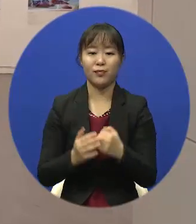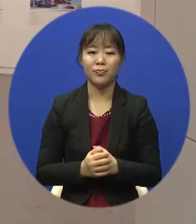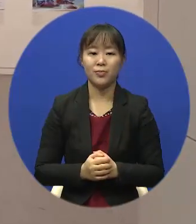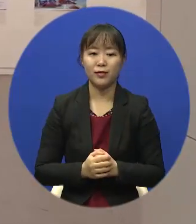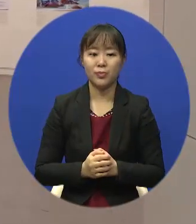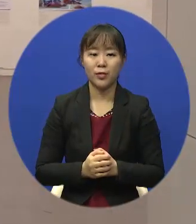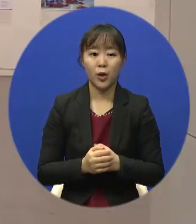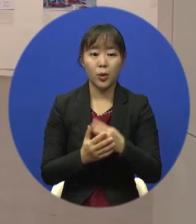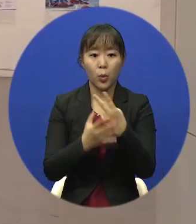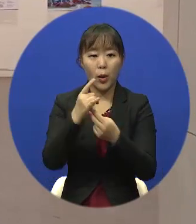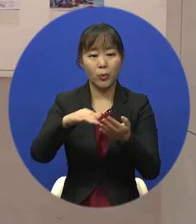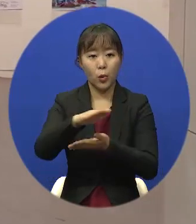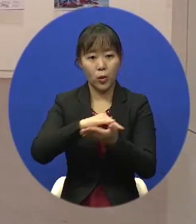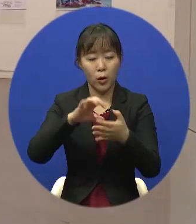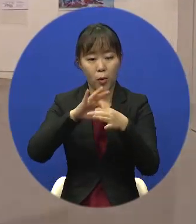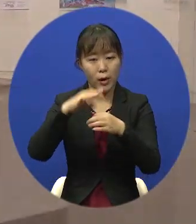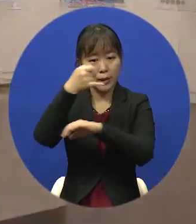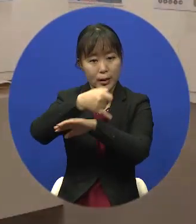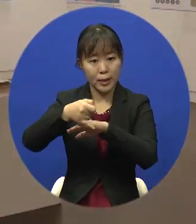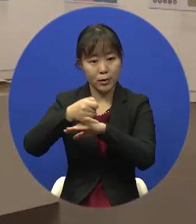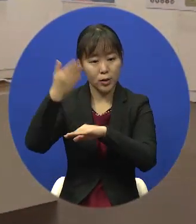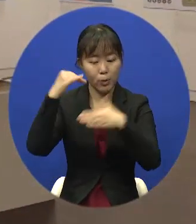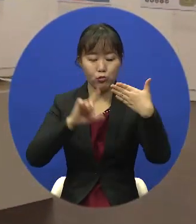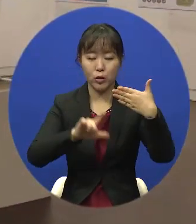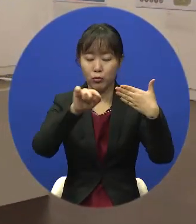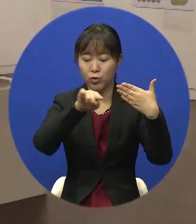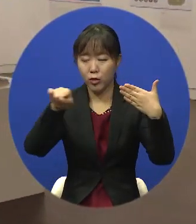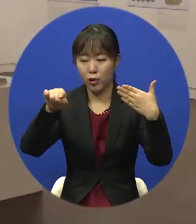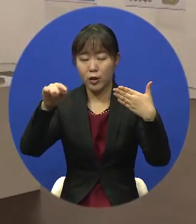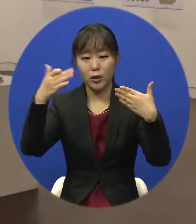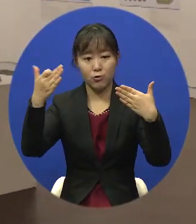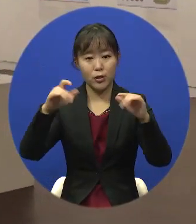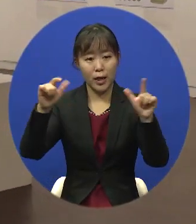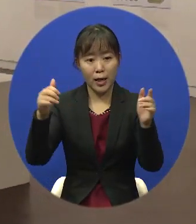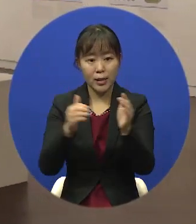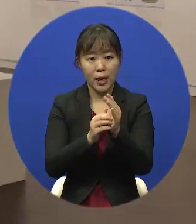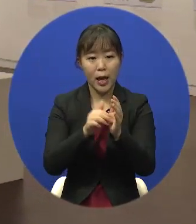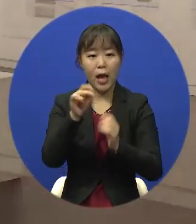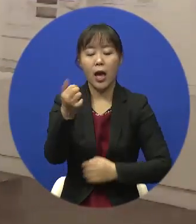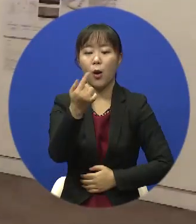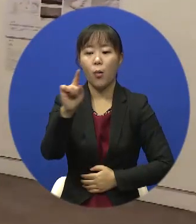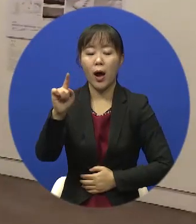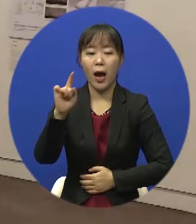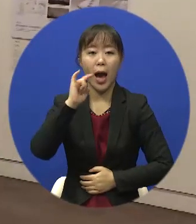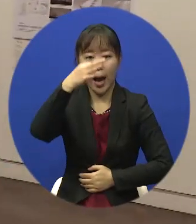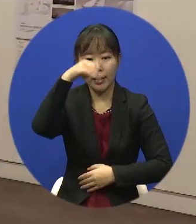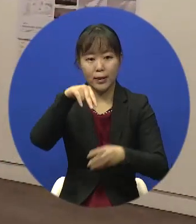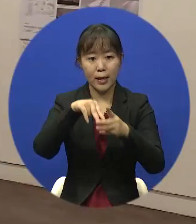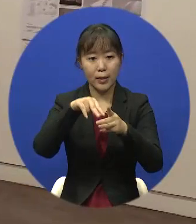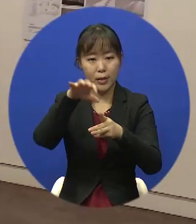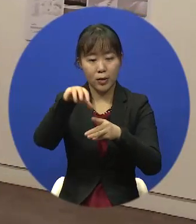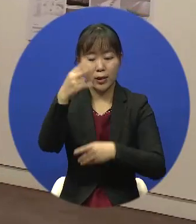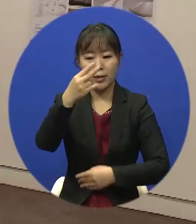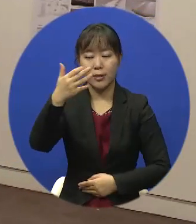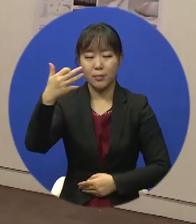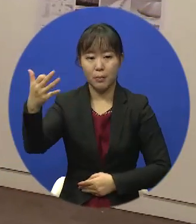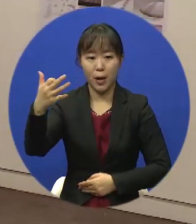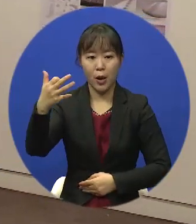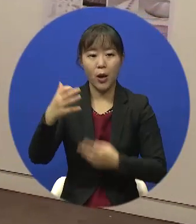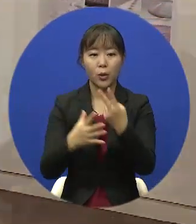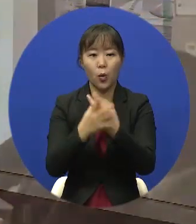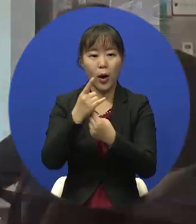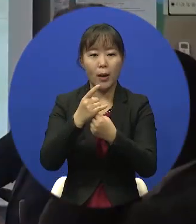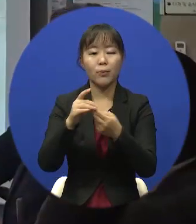통합 놀이터를 담은 디자인들은 지난 9일부터 19일까지 해화 아트센터에 전시된 2018 통합